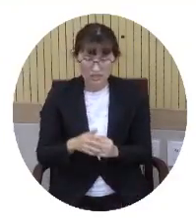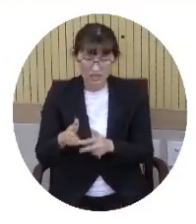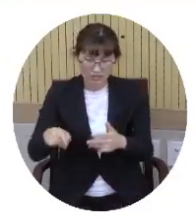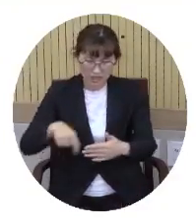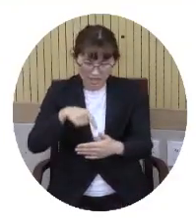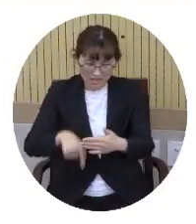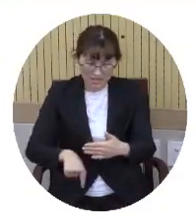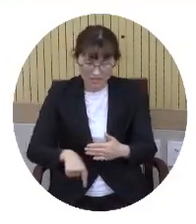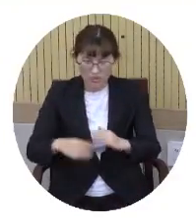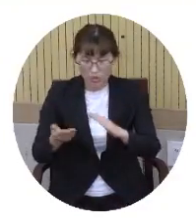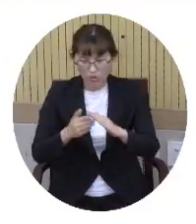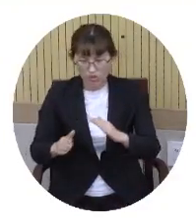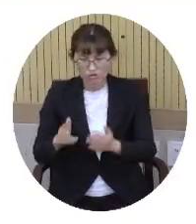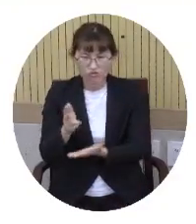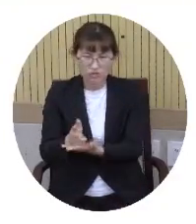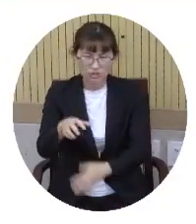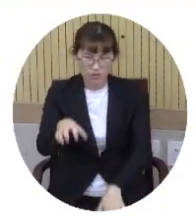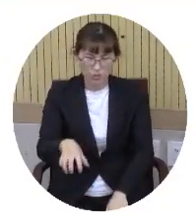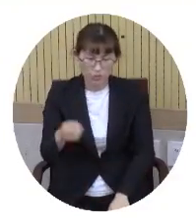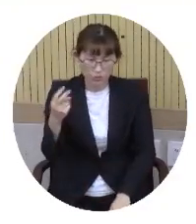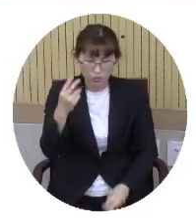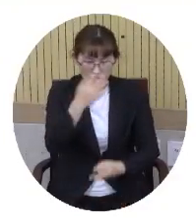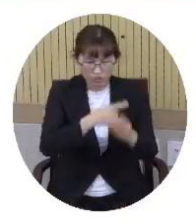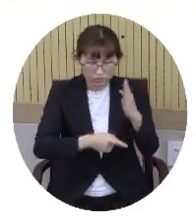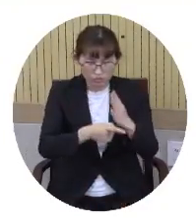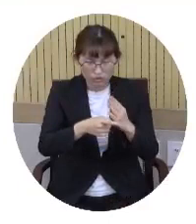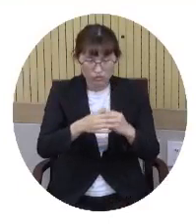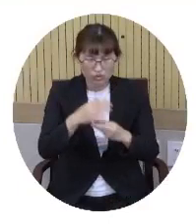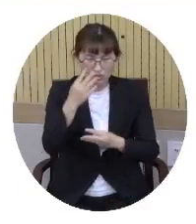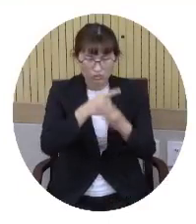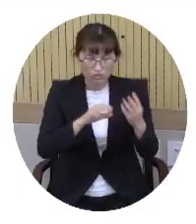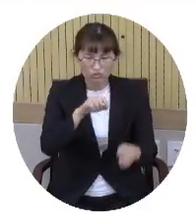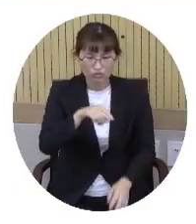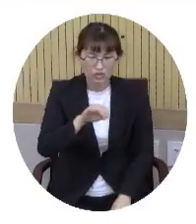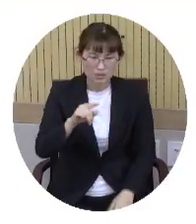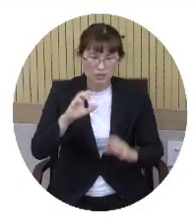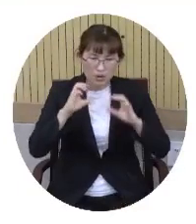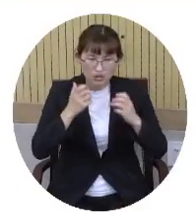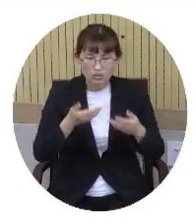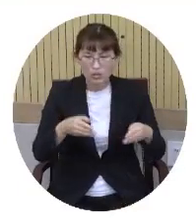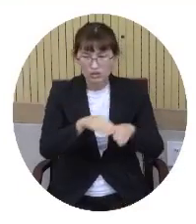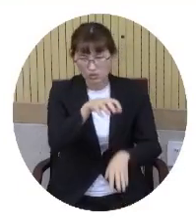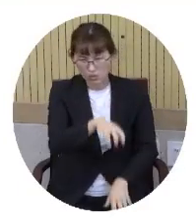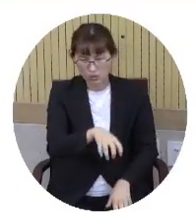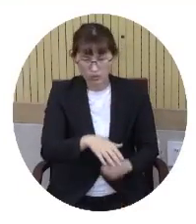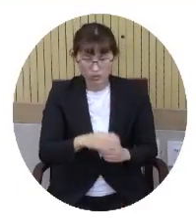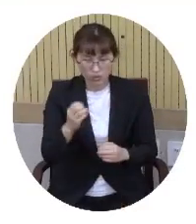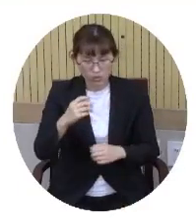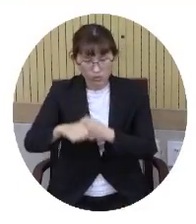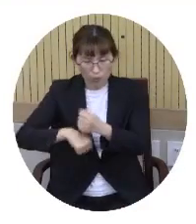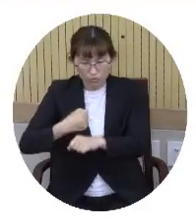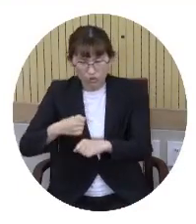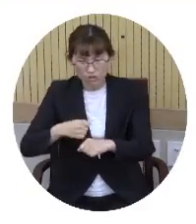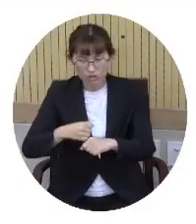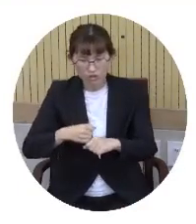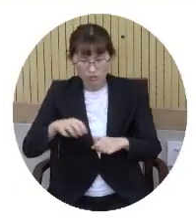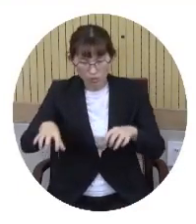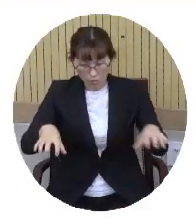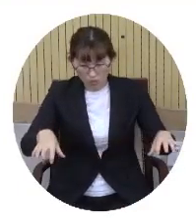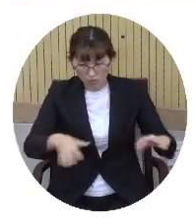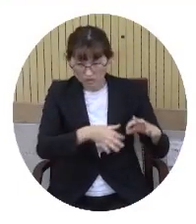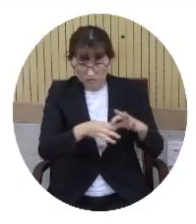옷장산업단지 공용 주차장, 청주 우암 어린이회관에서 청주 동물원을 잇는